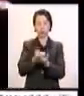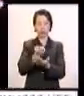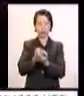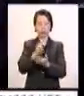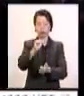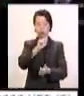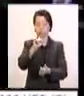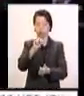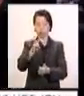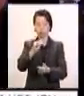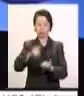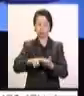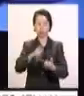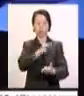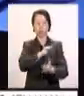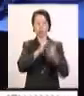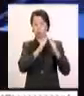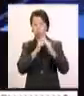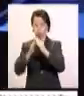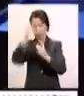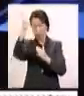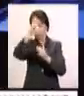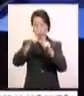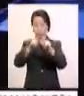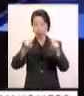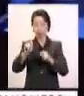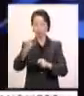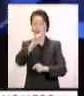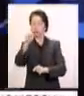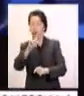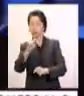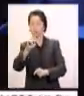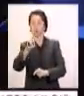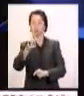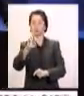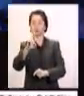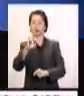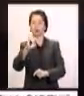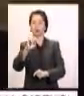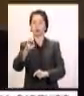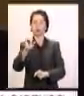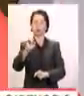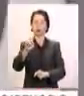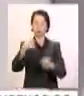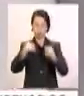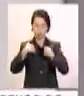Muhammad Azmin Ali dan Menteri Perumahan dan Kerajaan Tempatan Zuraida Kamarudin.